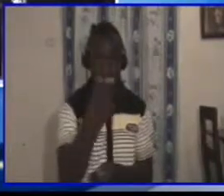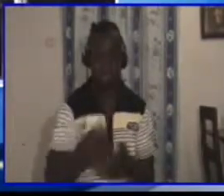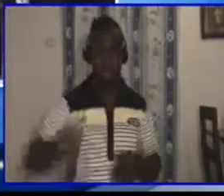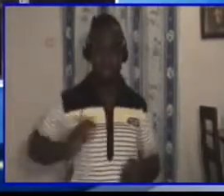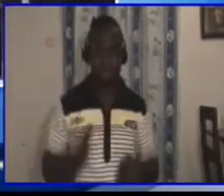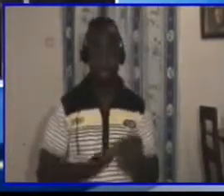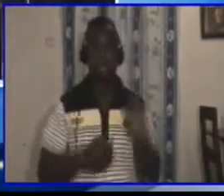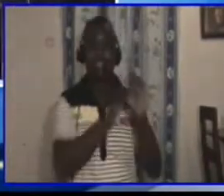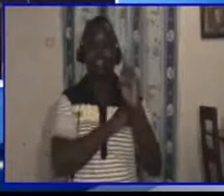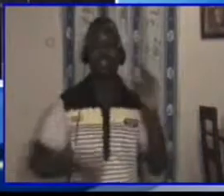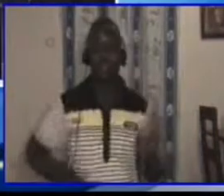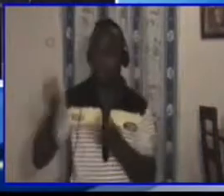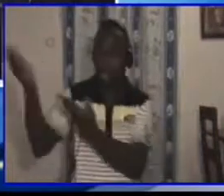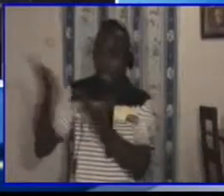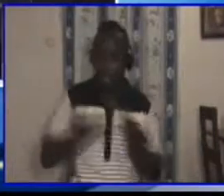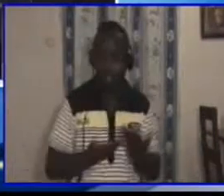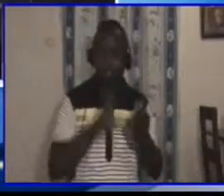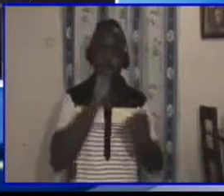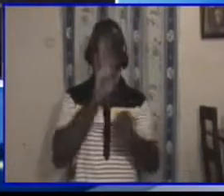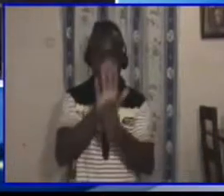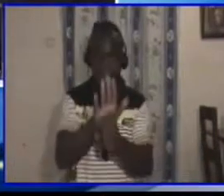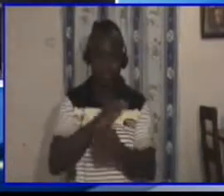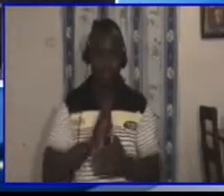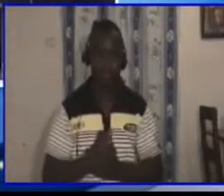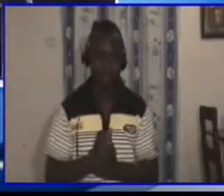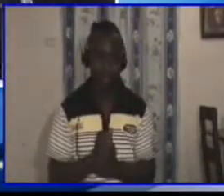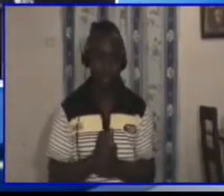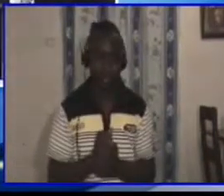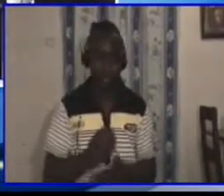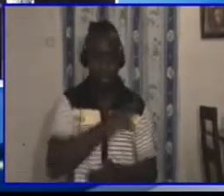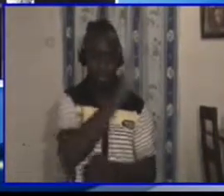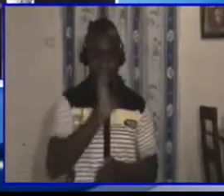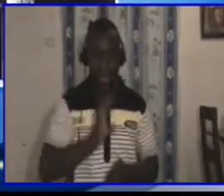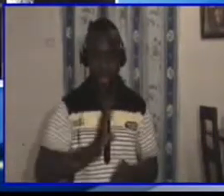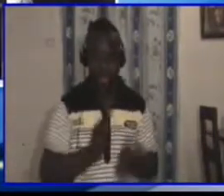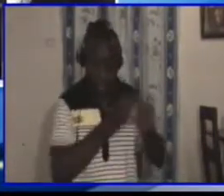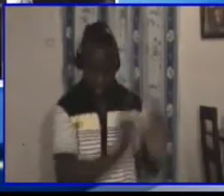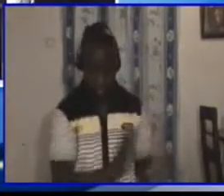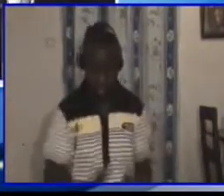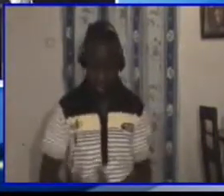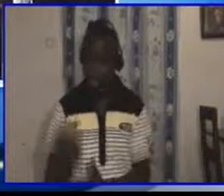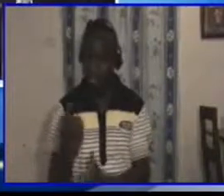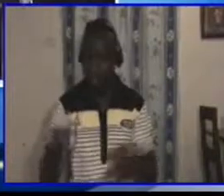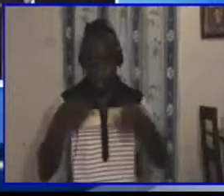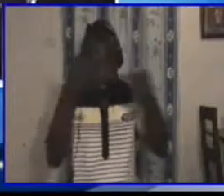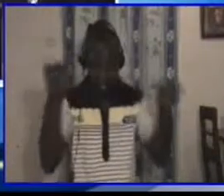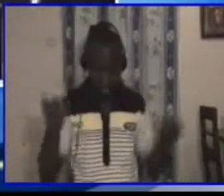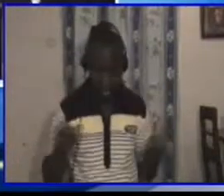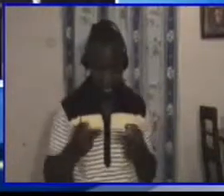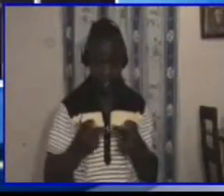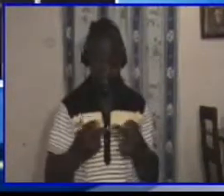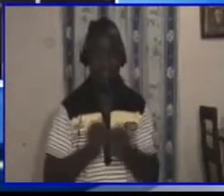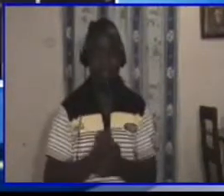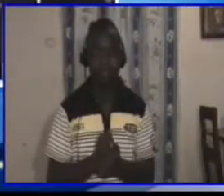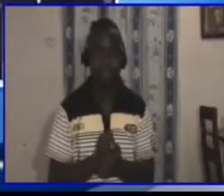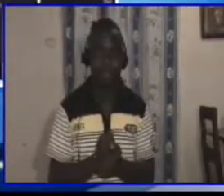ora veniamo alla parola promessa per questo giorno in giovanni